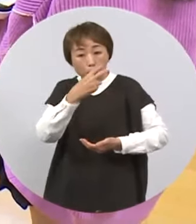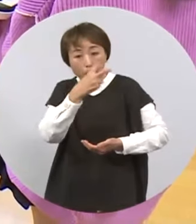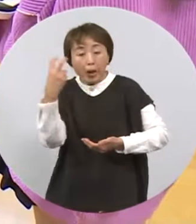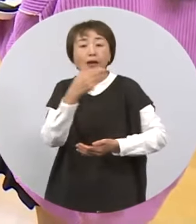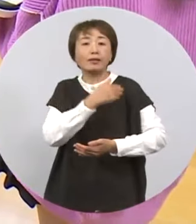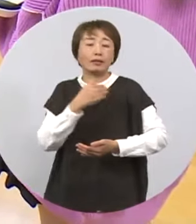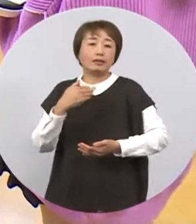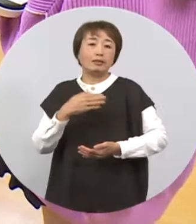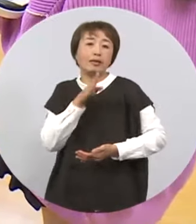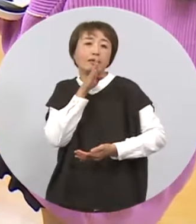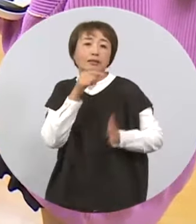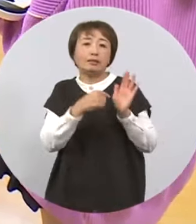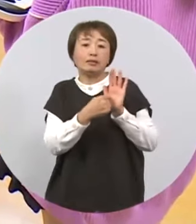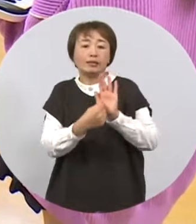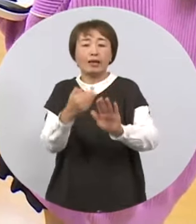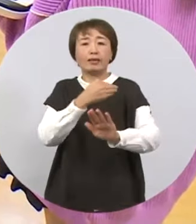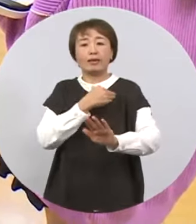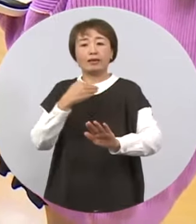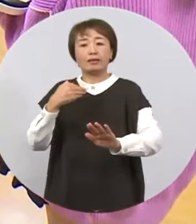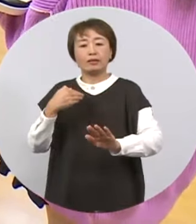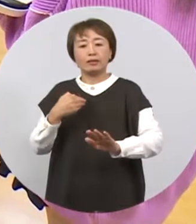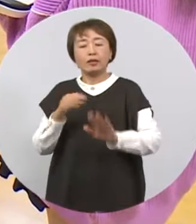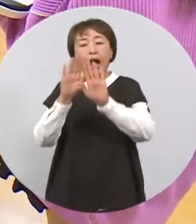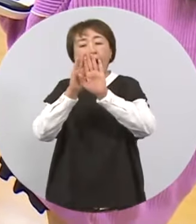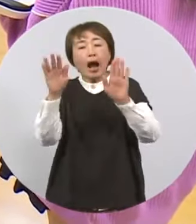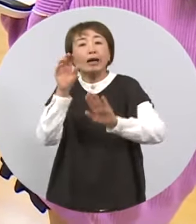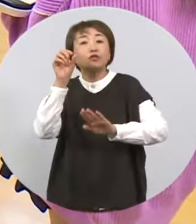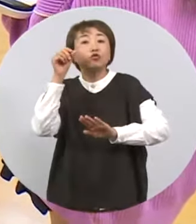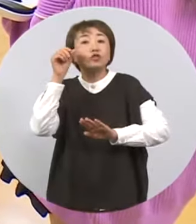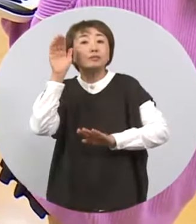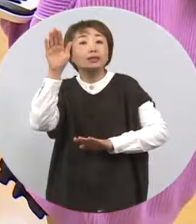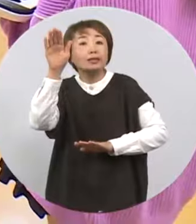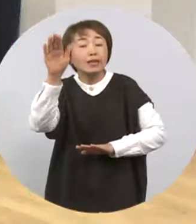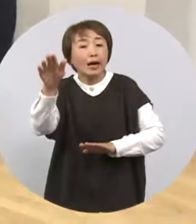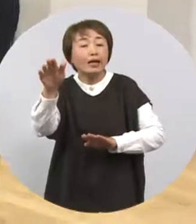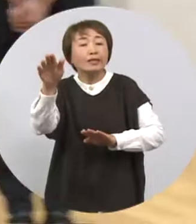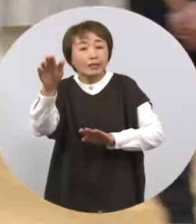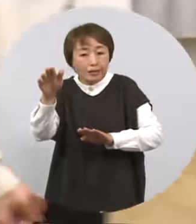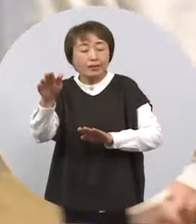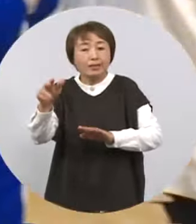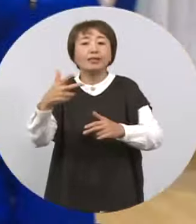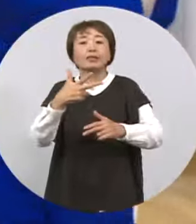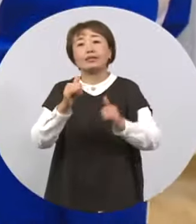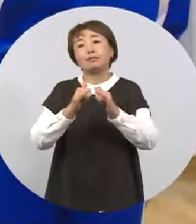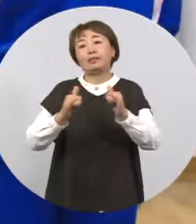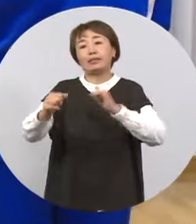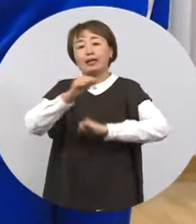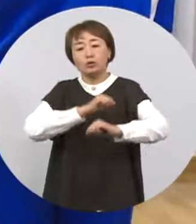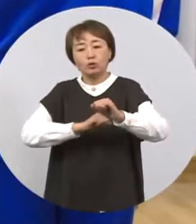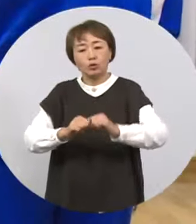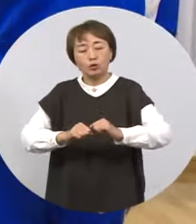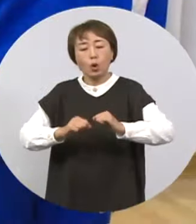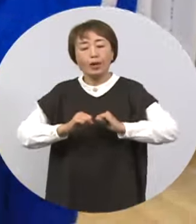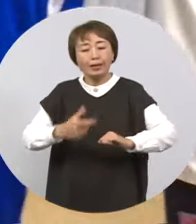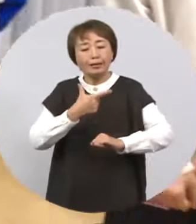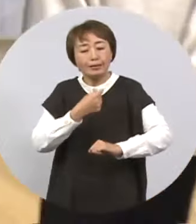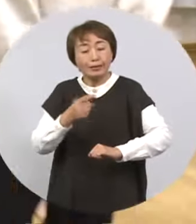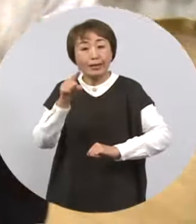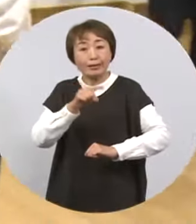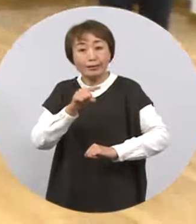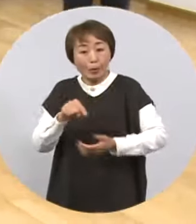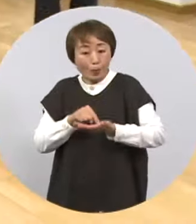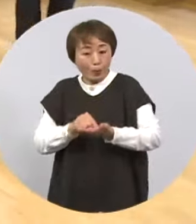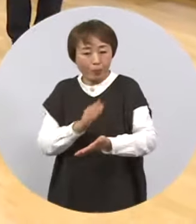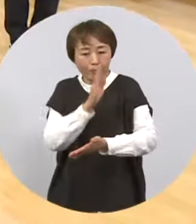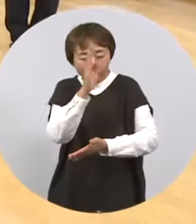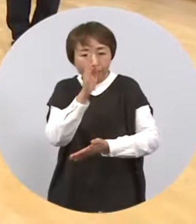現できる希望の未来に向け市民活動に取り組んでみたいという方はぜひ。2024年度